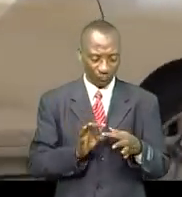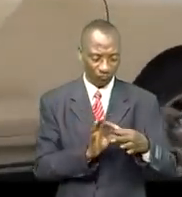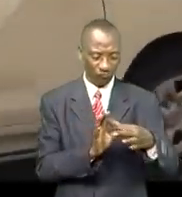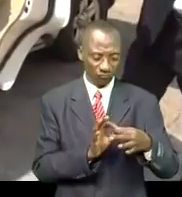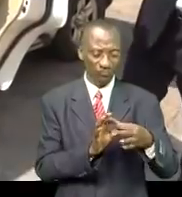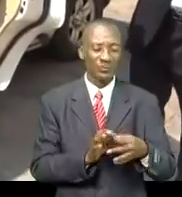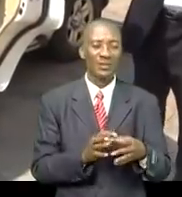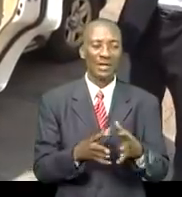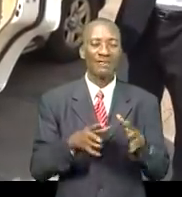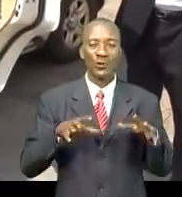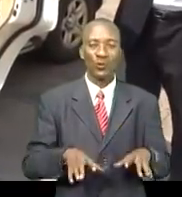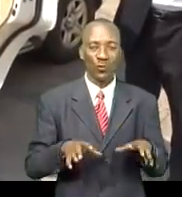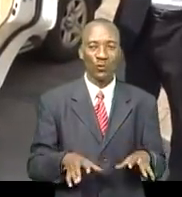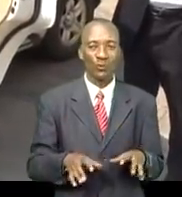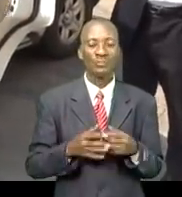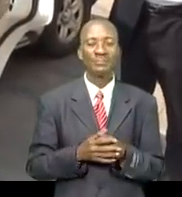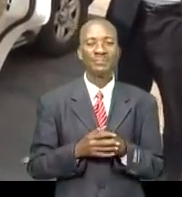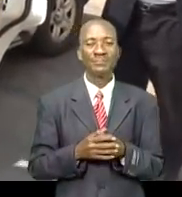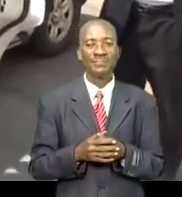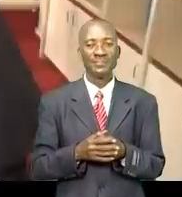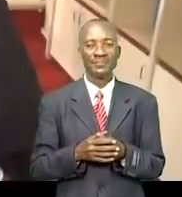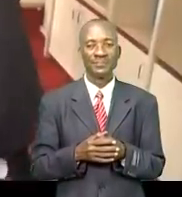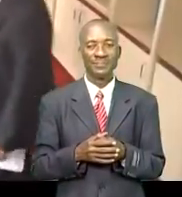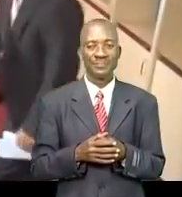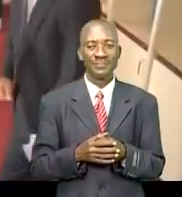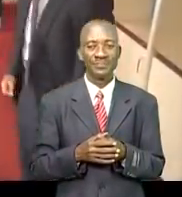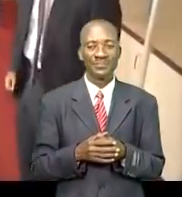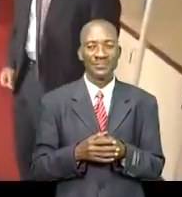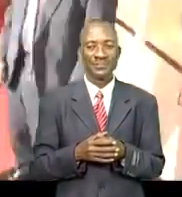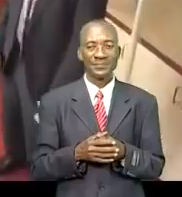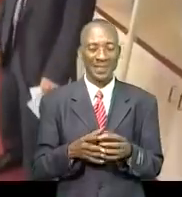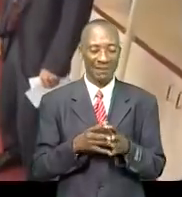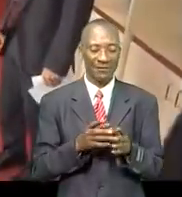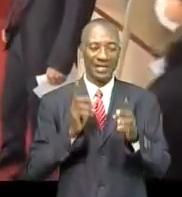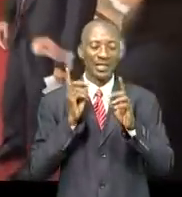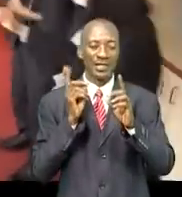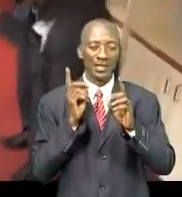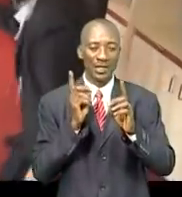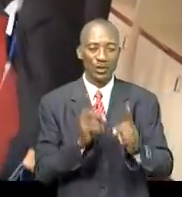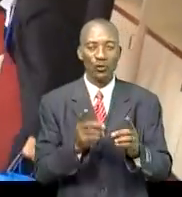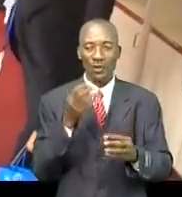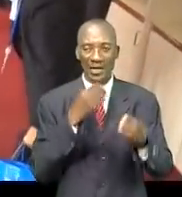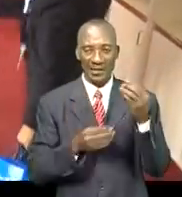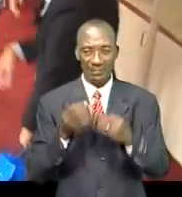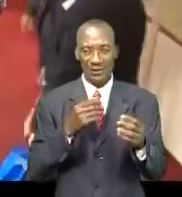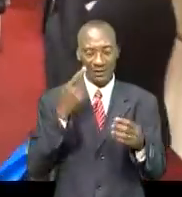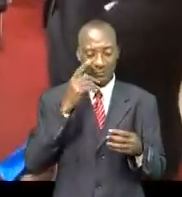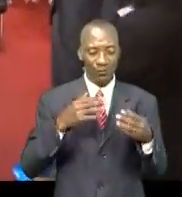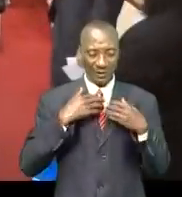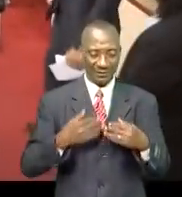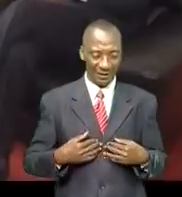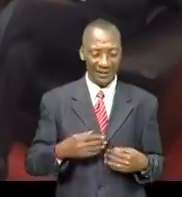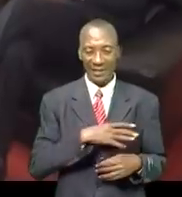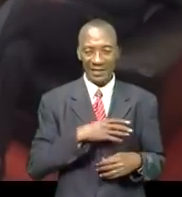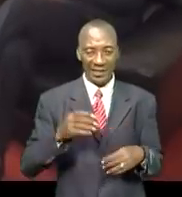République démocratique du Congo, cela à travers ses dons alimentaires, le financement dans les domaines de la santé et de